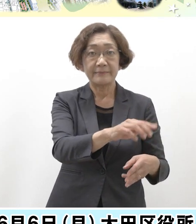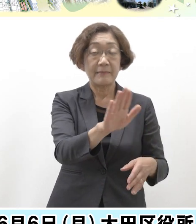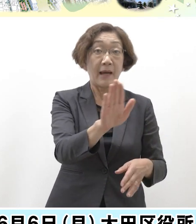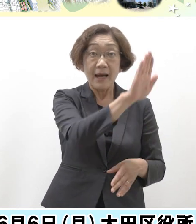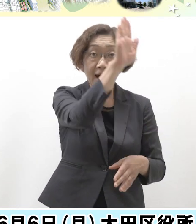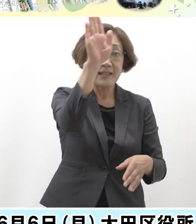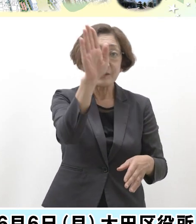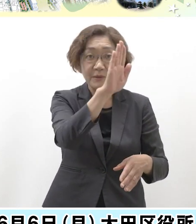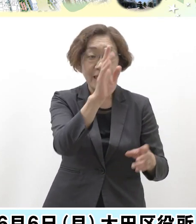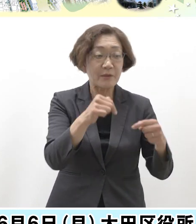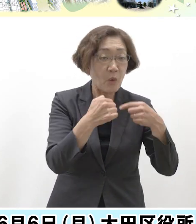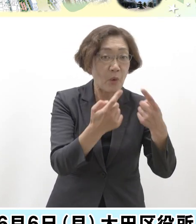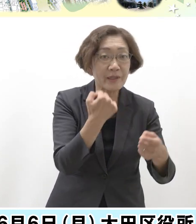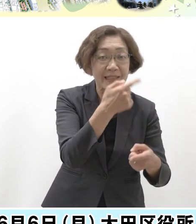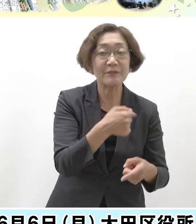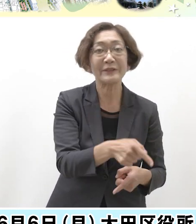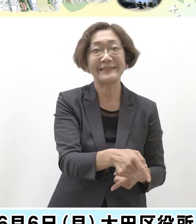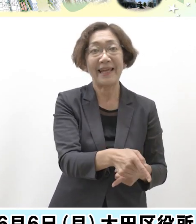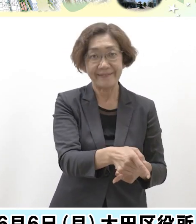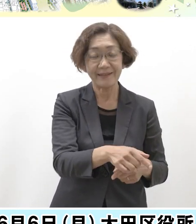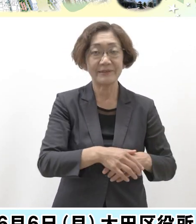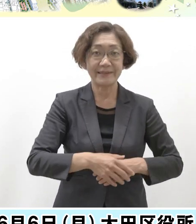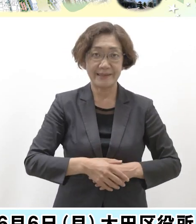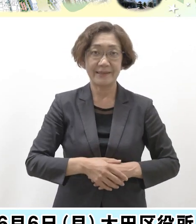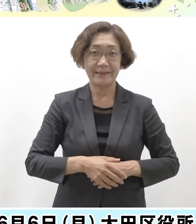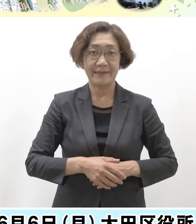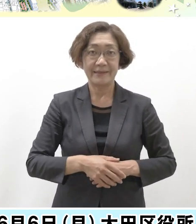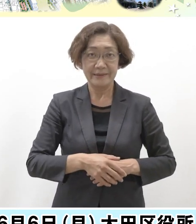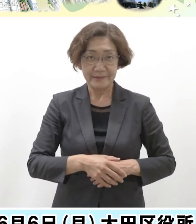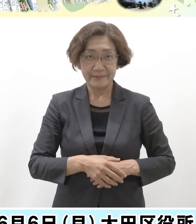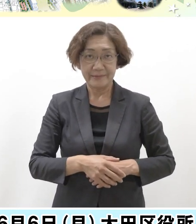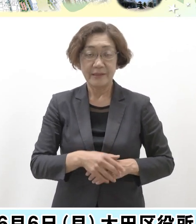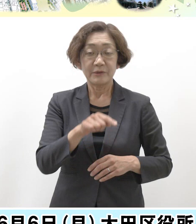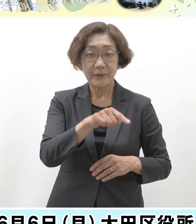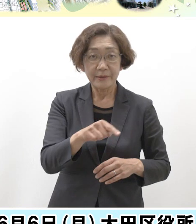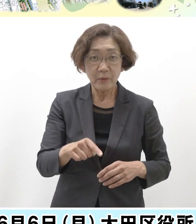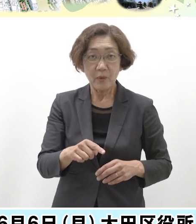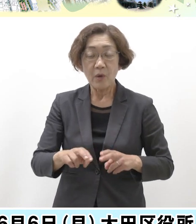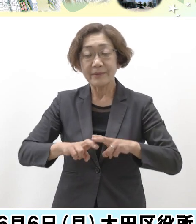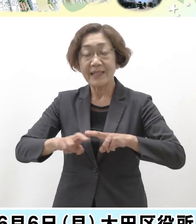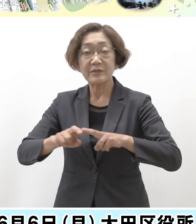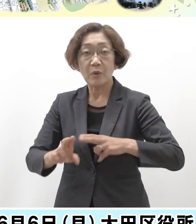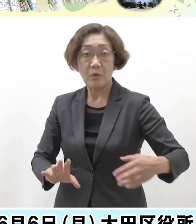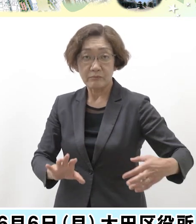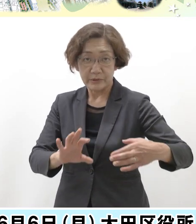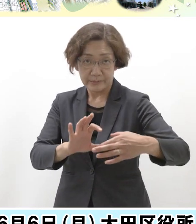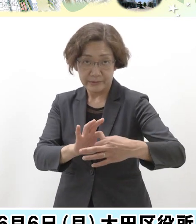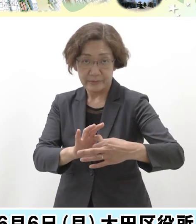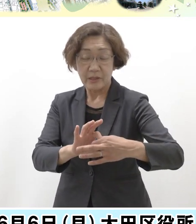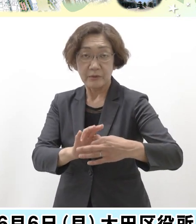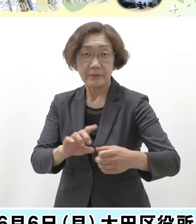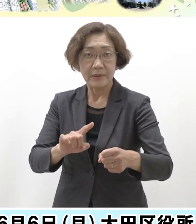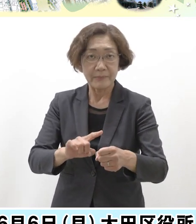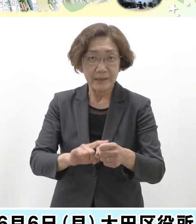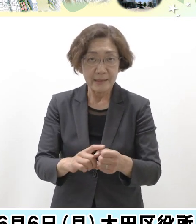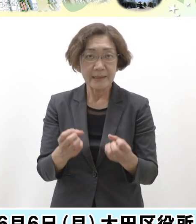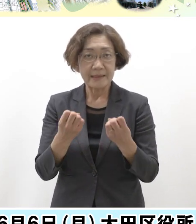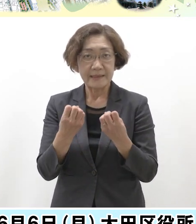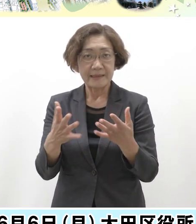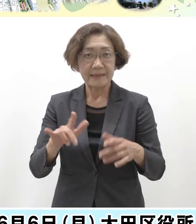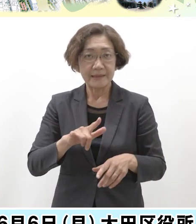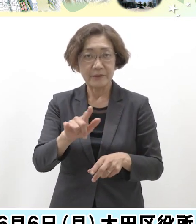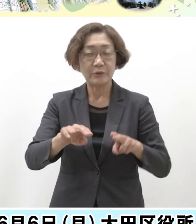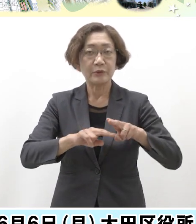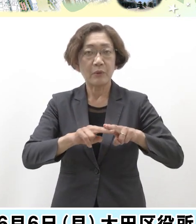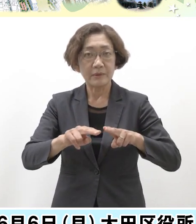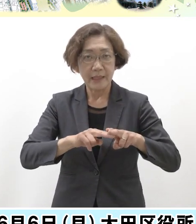るのが鉄道であり、この新空港線は非常に重要な役割を果たす路線となります。まあ、ご覧